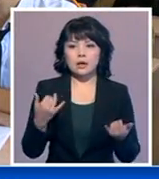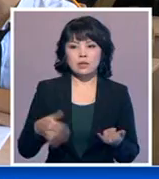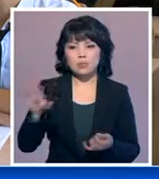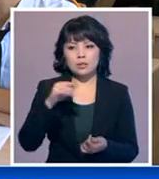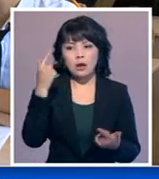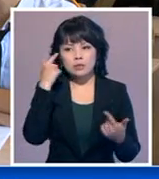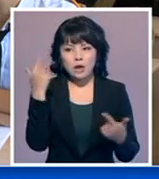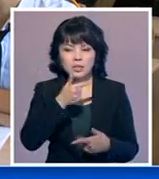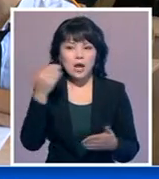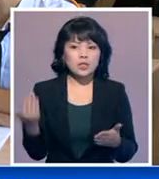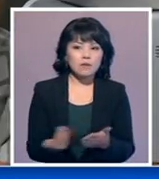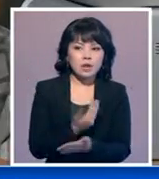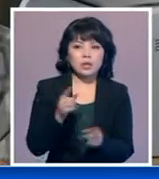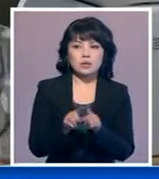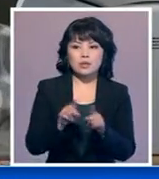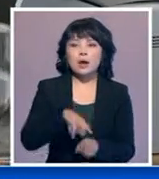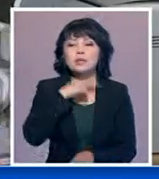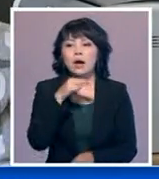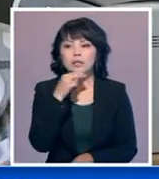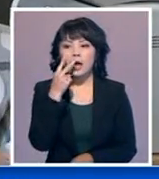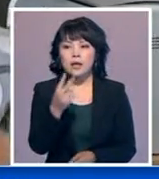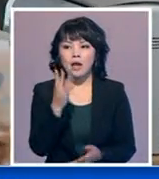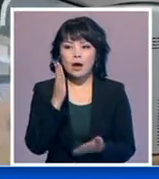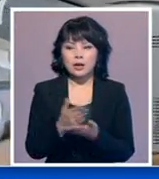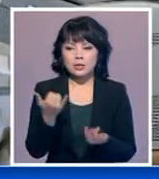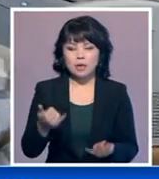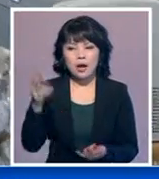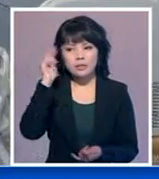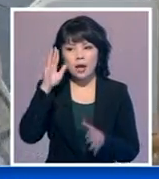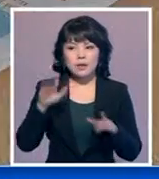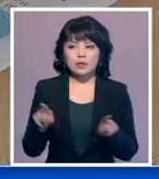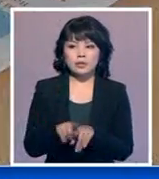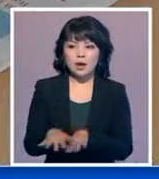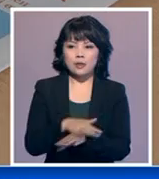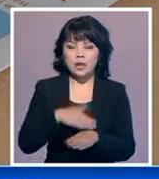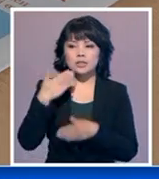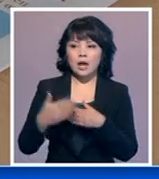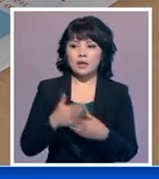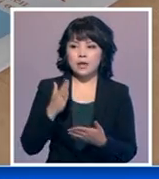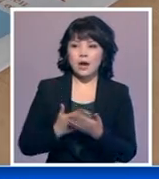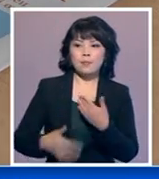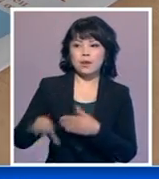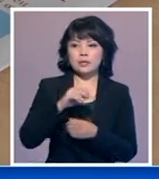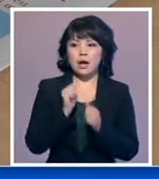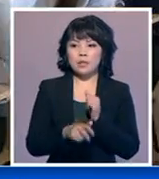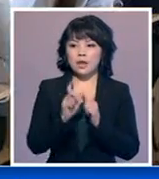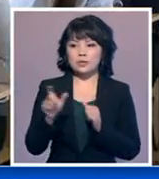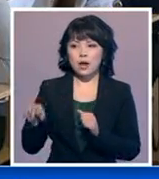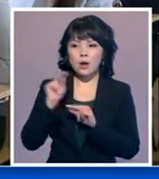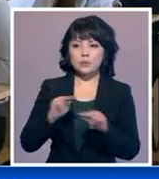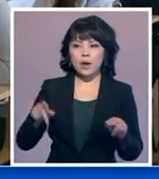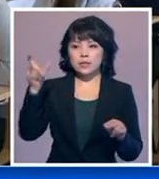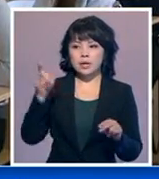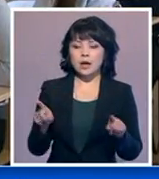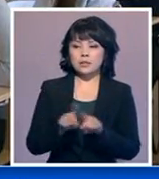білім мен инновацияға ерекше мән берілген. Ал білімді елдің болашағы жарқын. Сондықтан да біздер, мұғалімдер, ұлттың